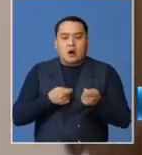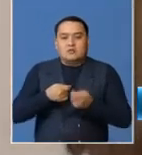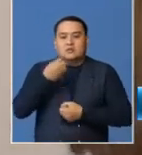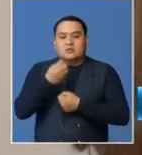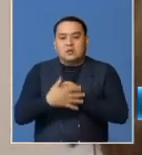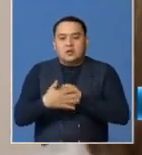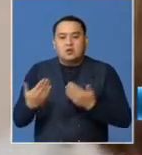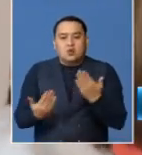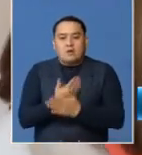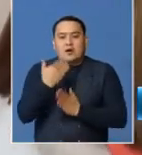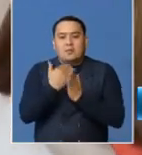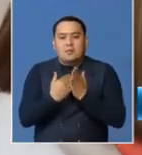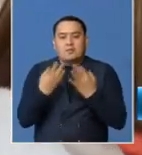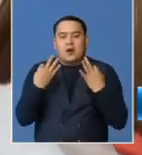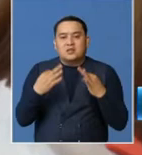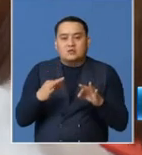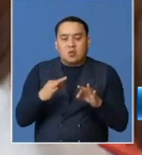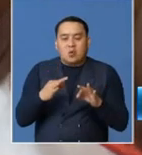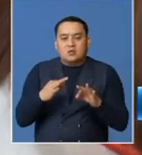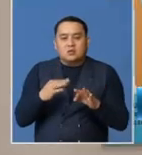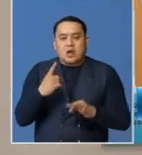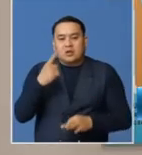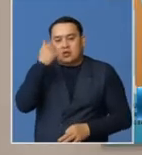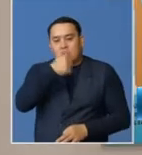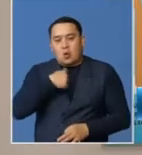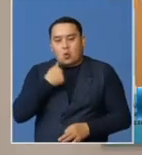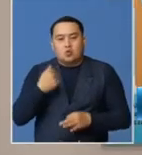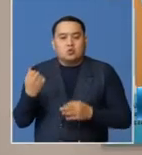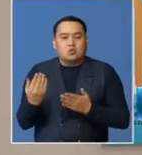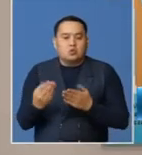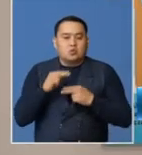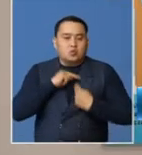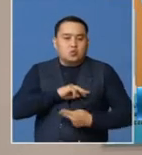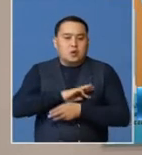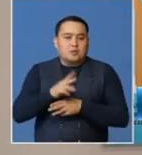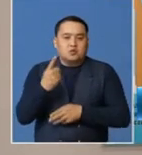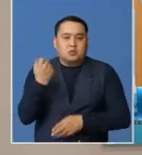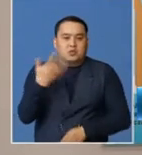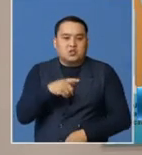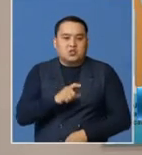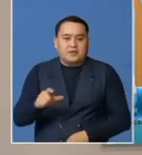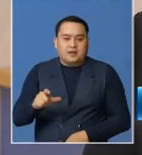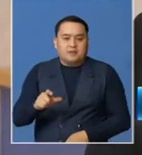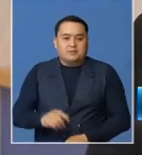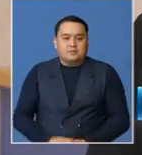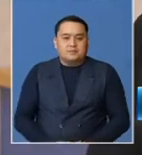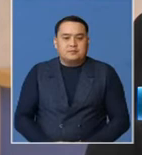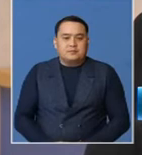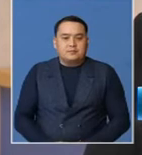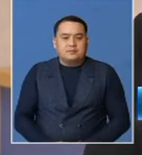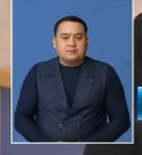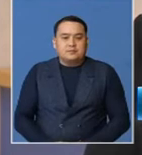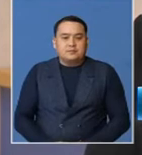центра, новая программа позволила почти за год трудоустроить более 150 человек.